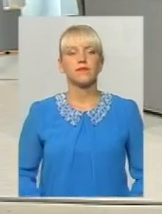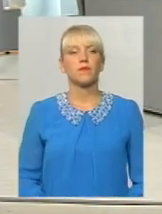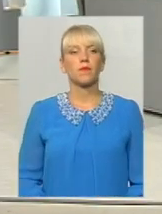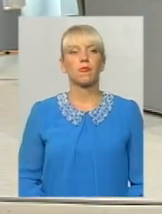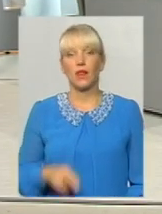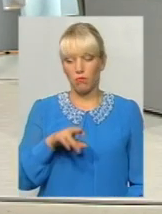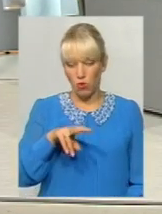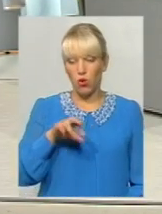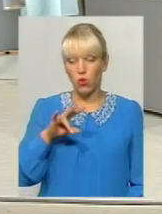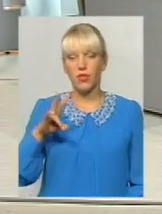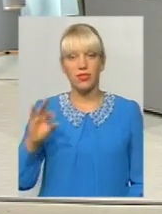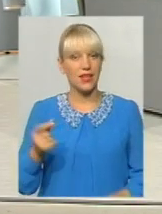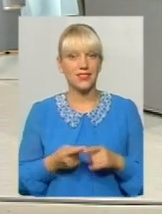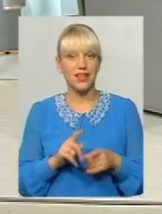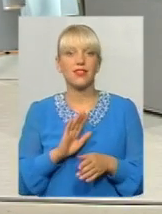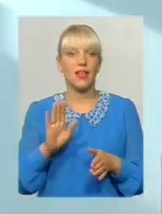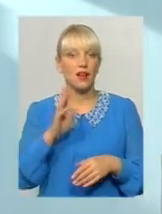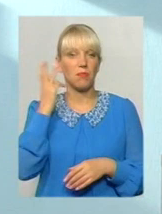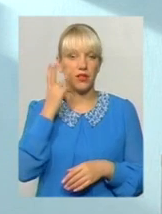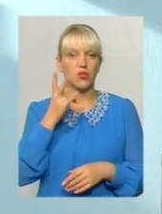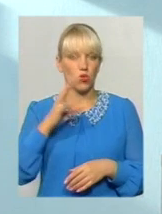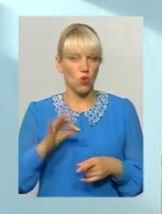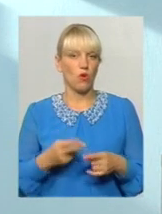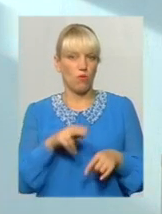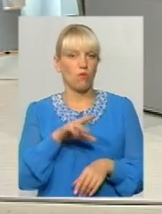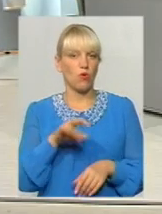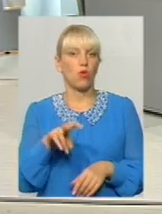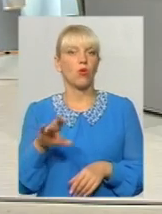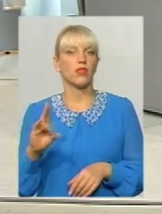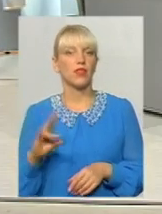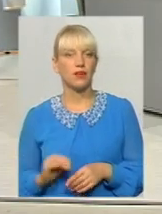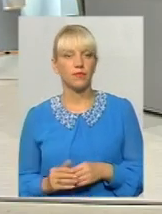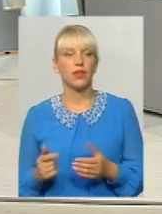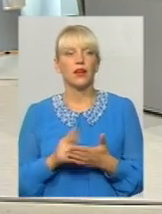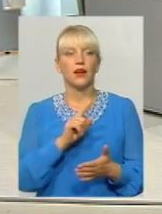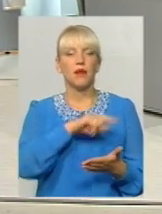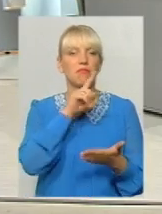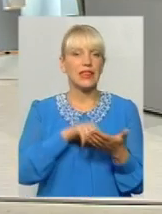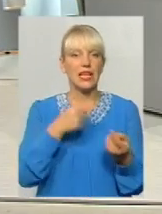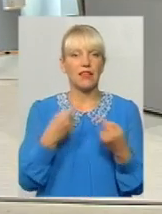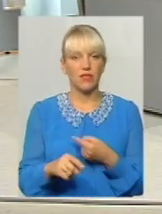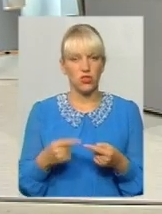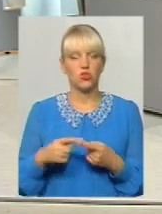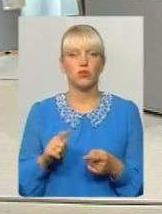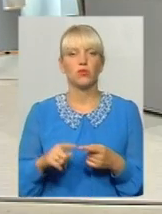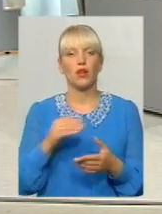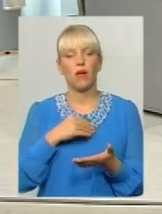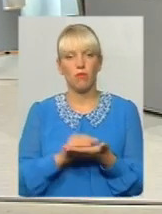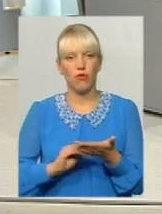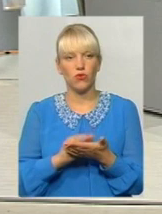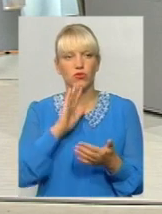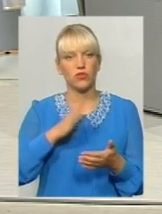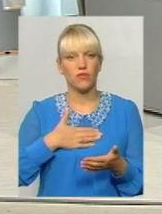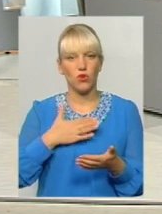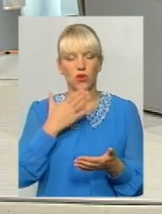Полоне, це Хмельницька область, якщо ви речник поліції міста Хмельницького. Так. Але питання в іншому, що я все ж таки, знову повторюю своє запитання,